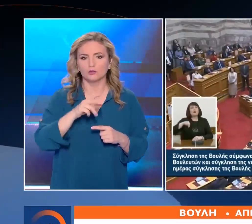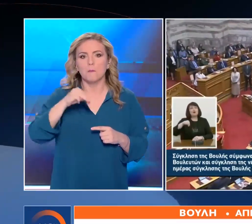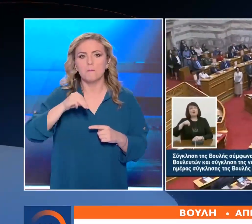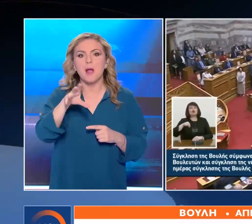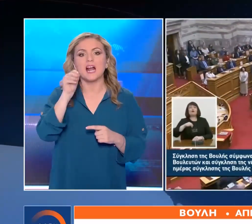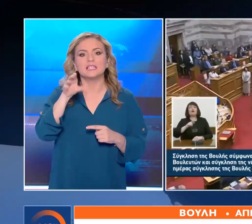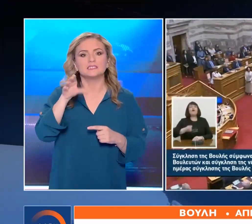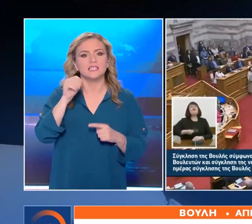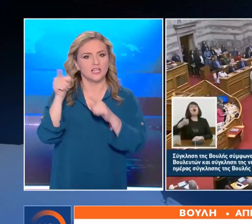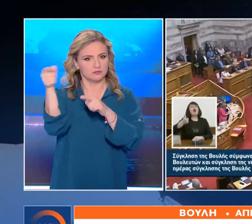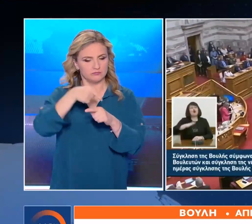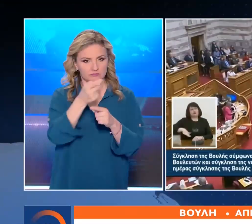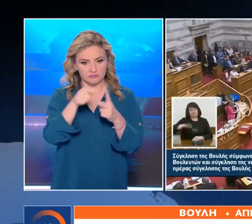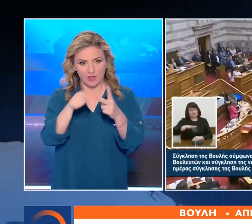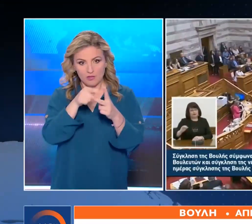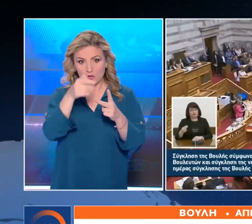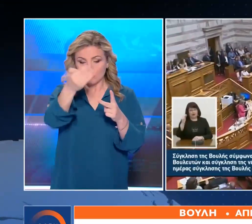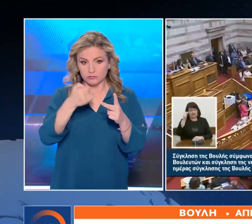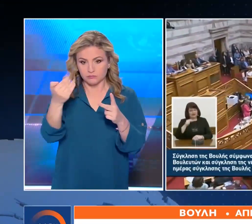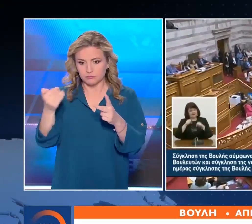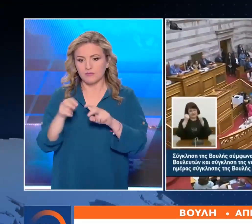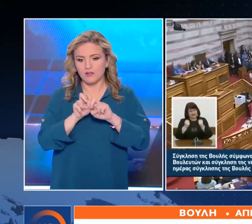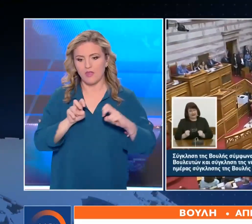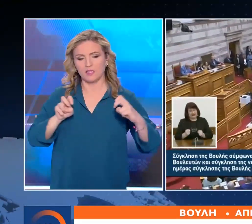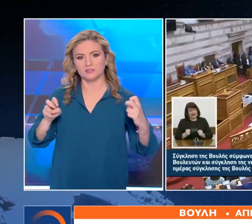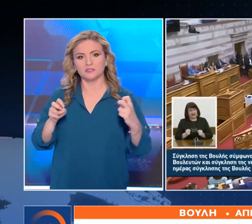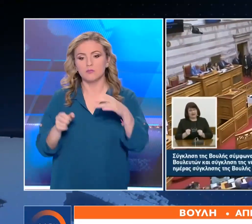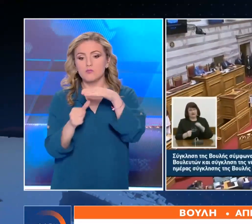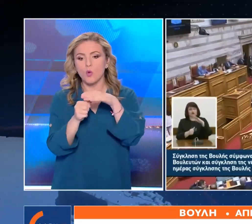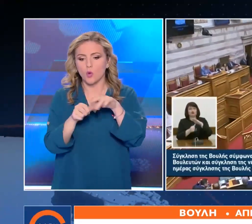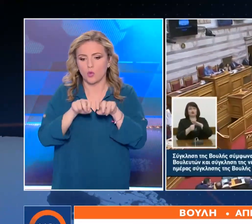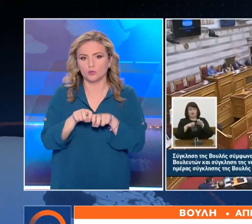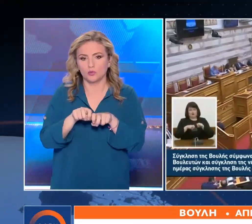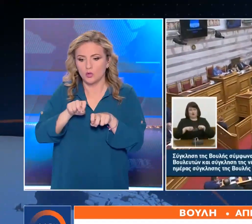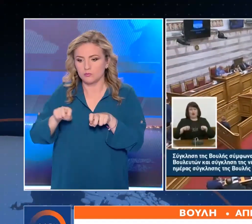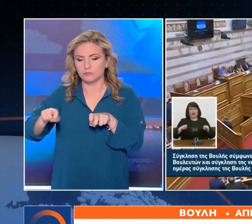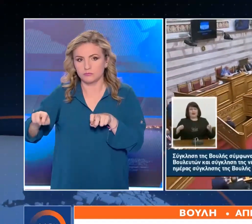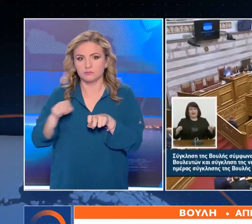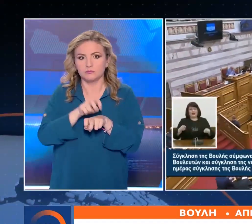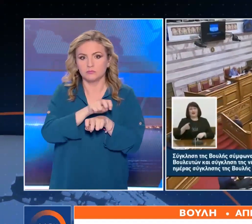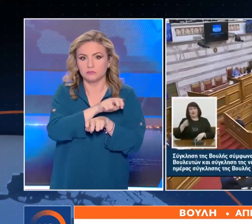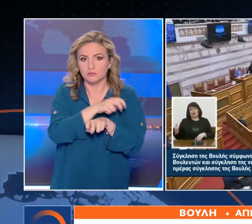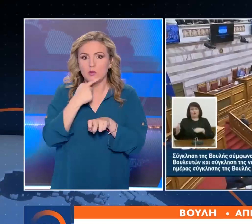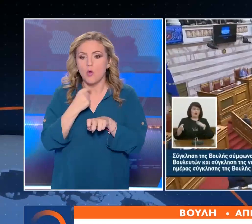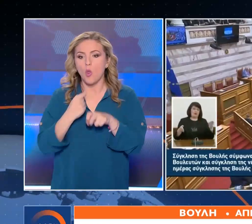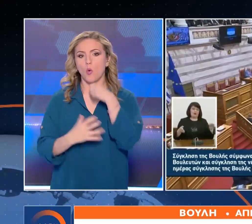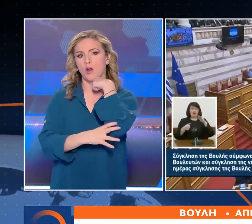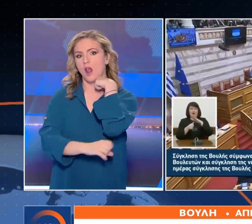Μαγνησίας. Παρακαλώ να καταλάβουν τις θέσεις τους στο Προεδρείο εκατέρωθεν του